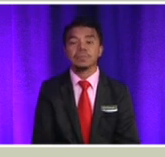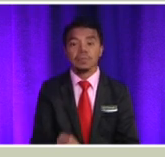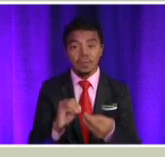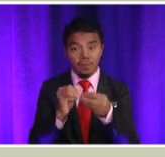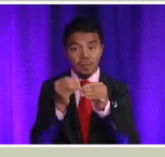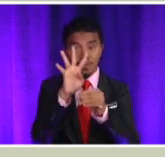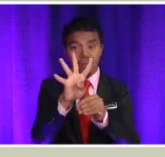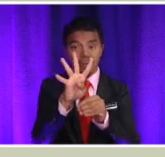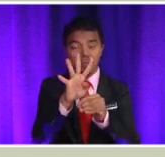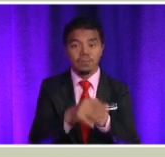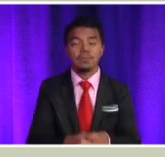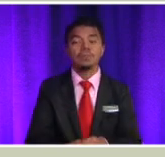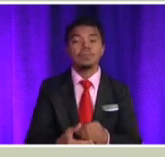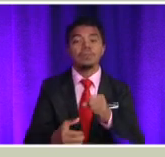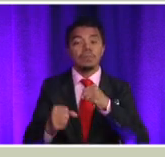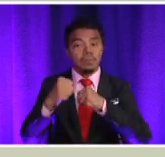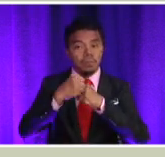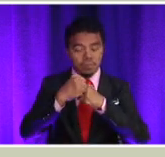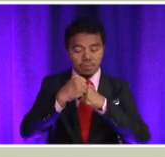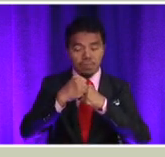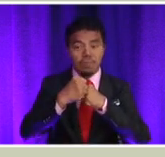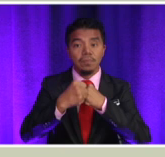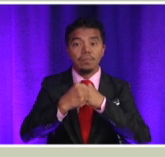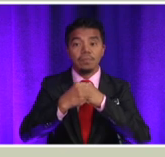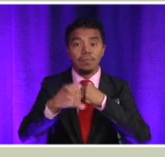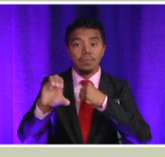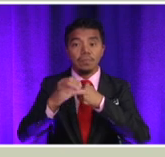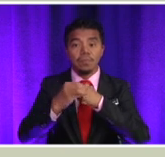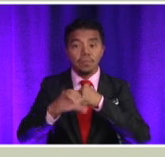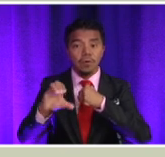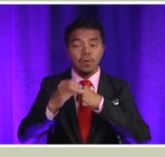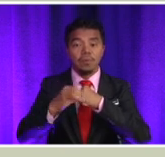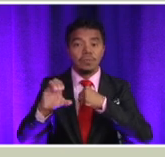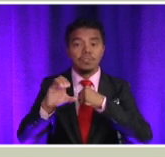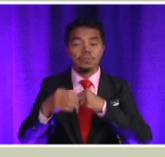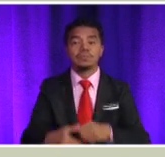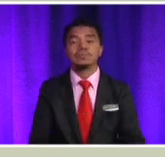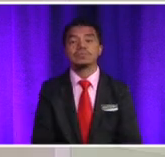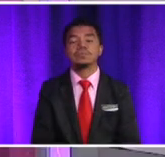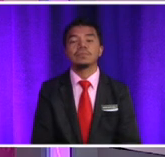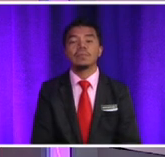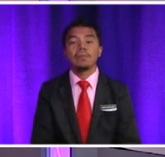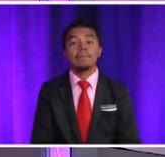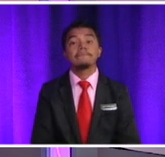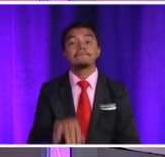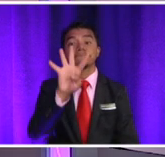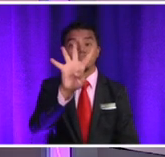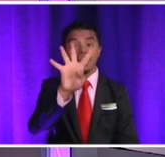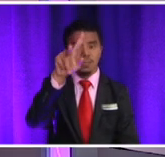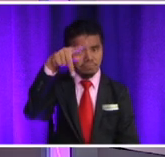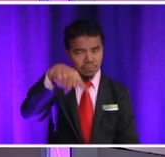adalah promosi ataupun dalam bahasa Inggris istilah promotion jadi empek pi ini sangat